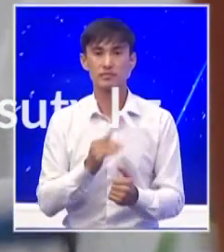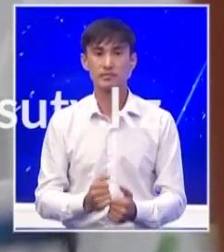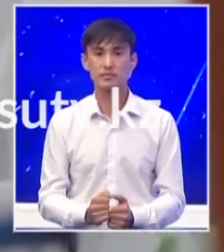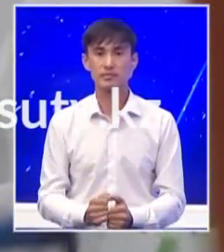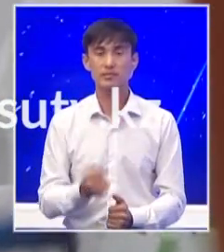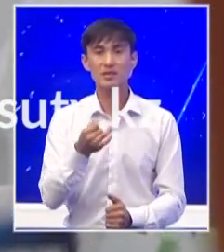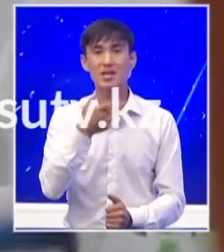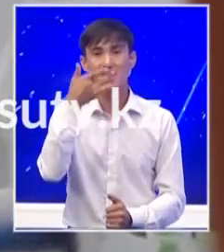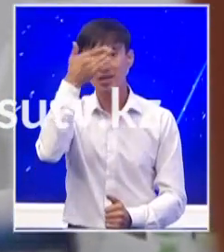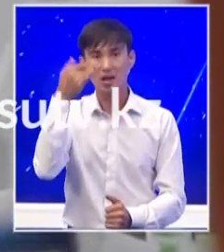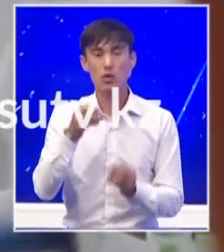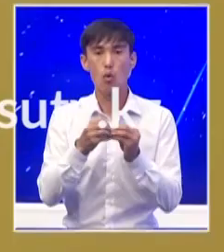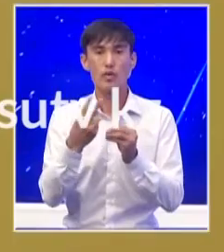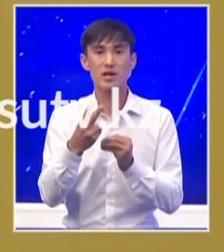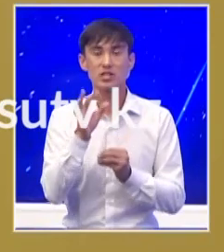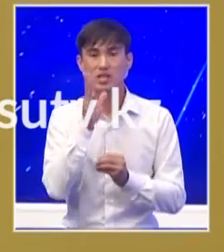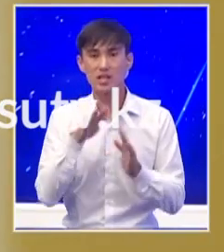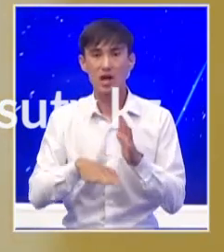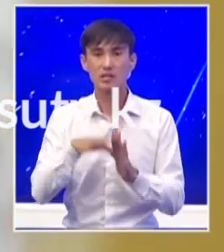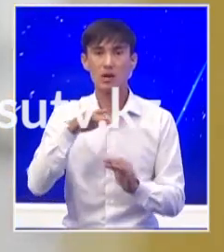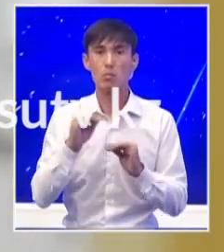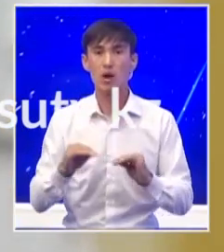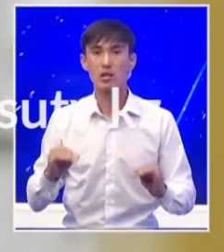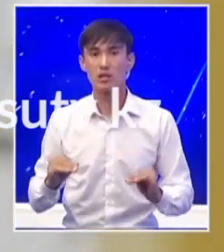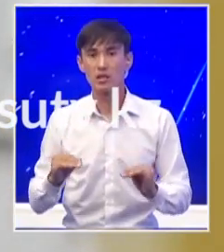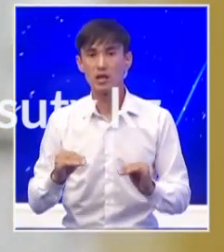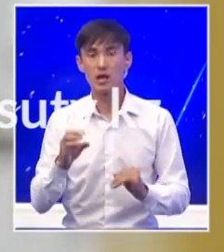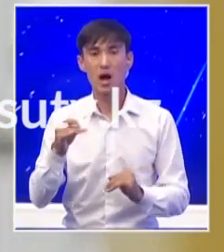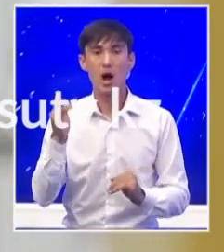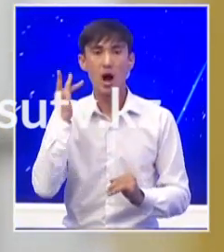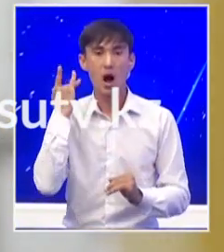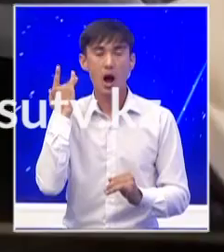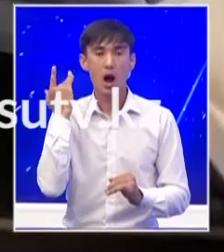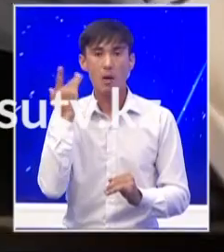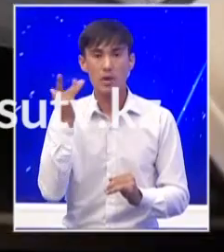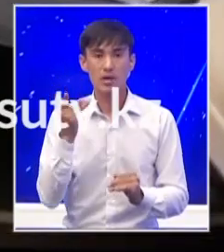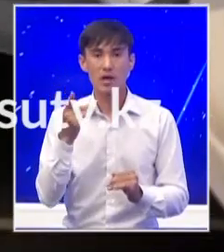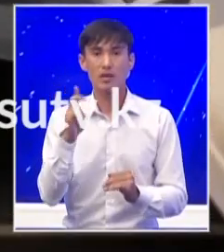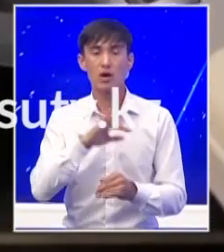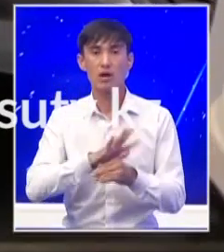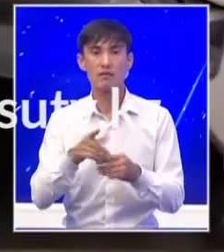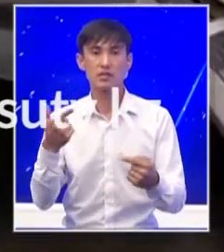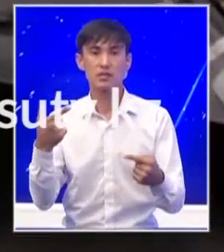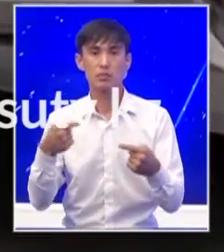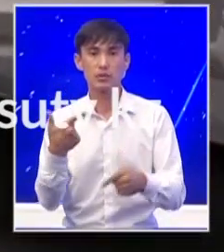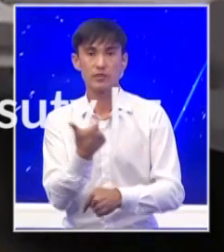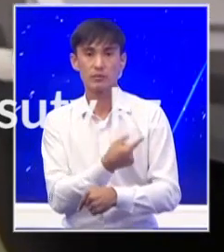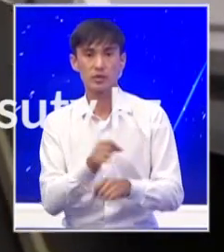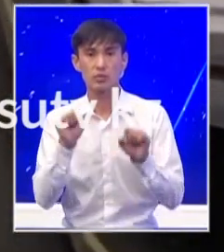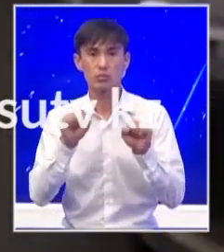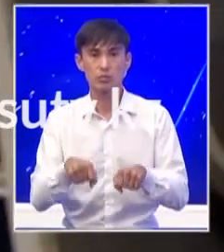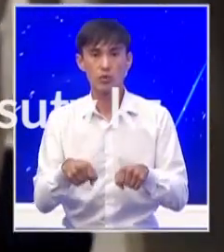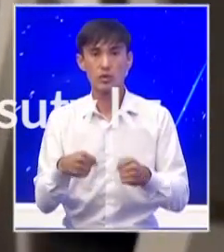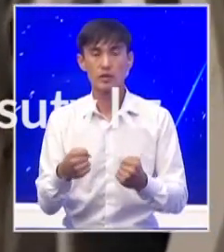Италияда енді 12 жастан асқан балаларға американдық Moderna компаниясының коронавирусқа қарсы екпесін салуға болады. Еуропаның дәрілік